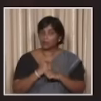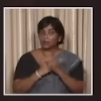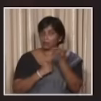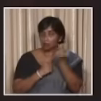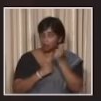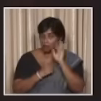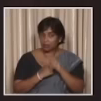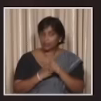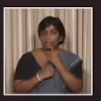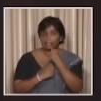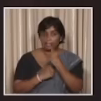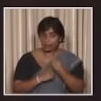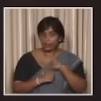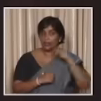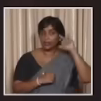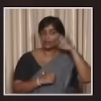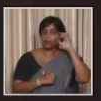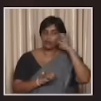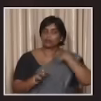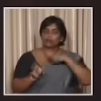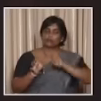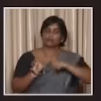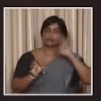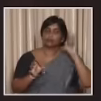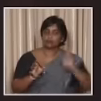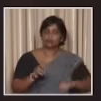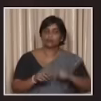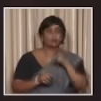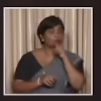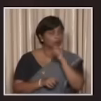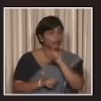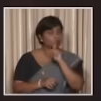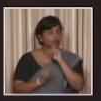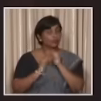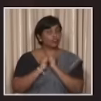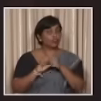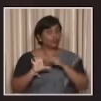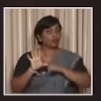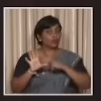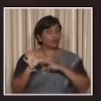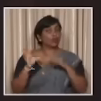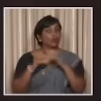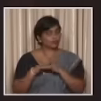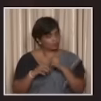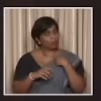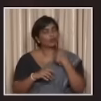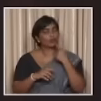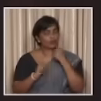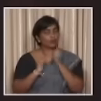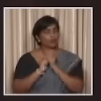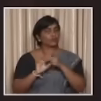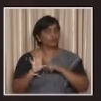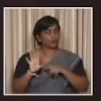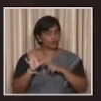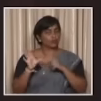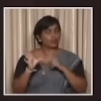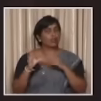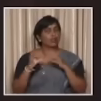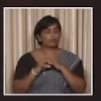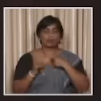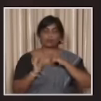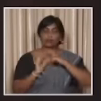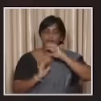අරගෙන තියනවා කිව්වොත් හෙට උදේ මම මෙතනින් අස් වෙනවා. ඔබතුමා කිව්වා වෘත්තීය පුහුණු අධිකාරිය ඕව් වෘත්තීය පුහුණු අධිකාරියට මට ආරාධනා